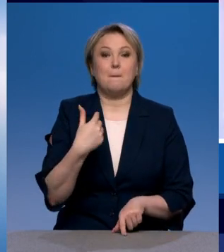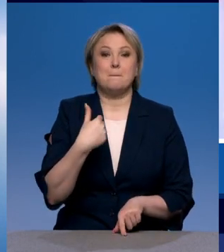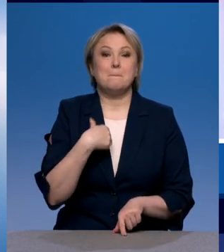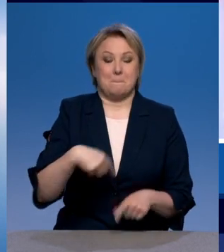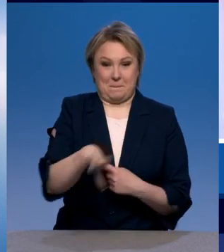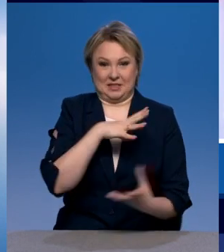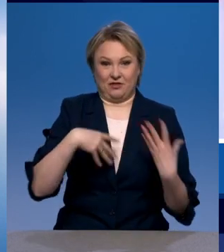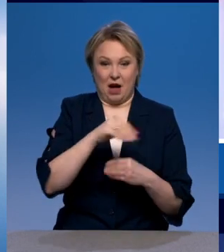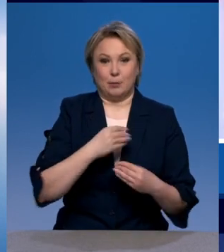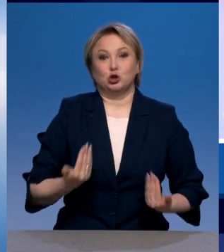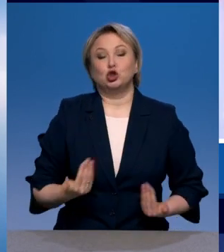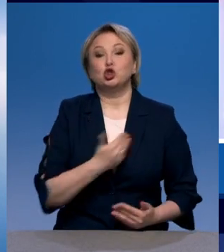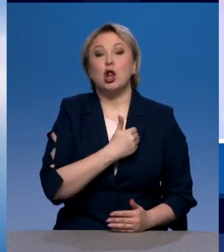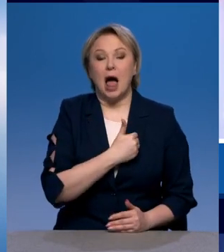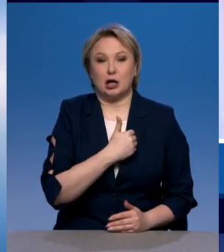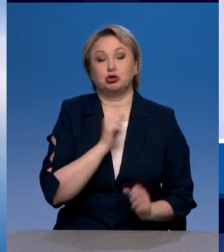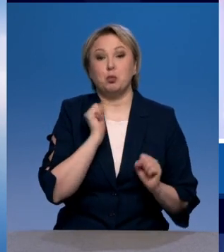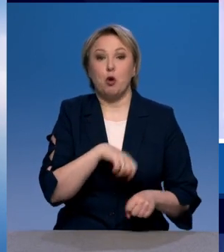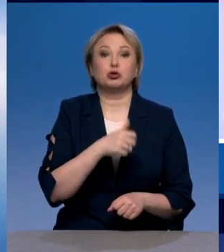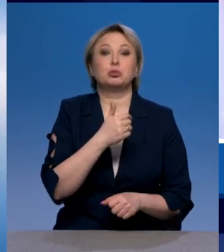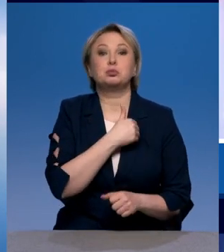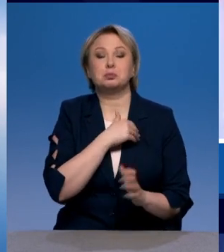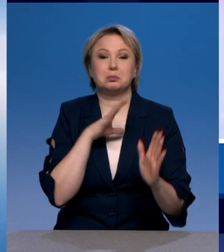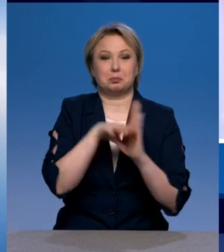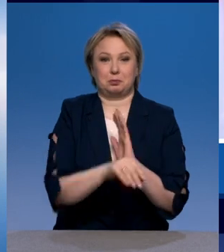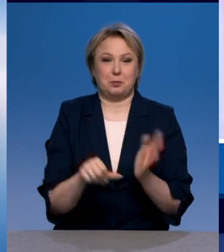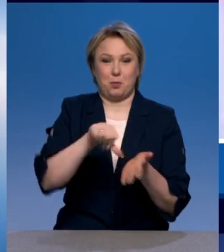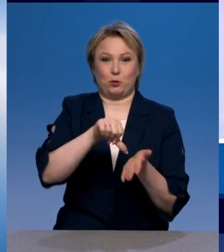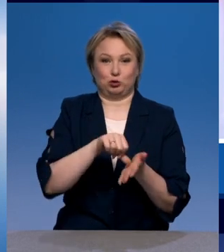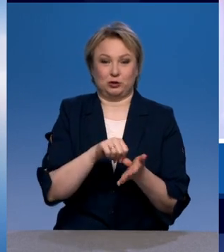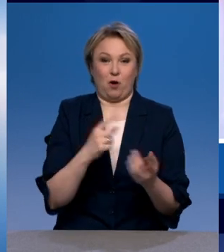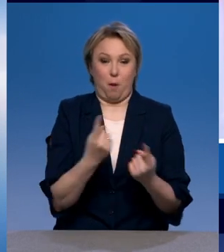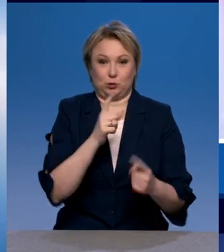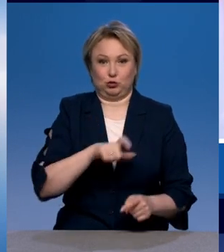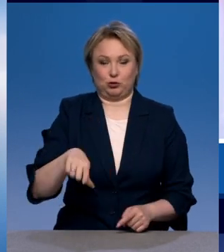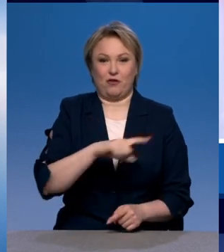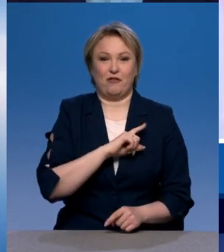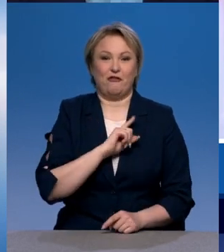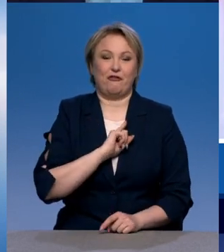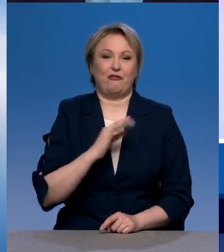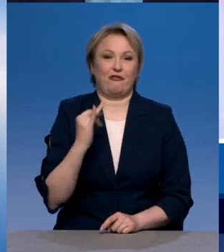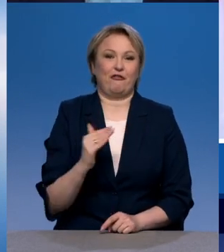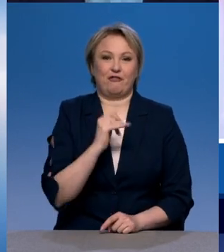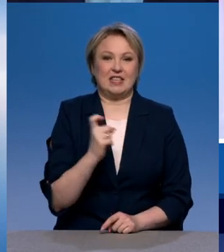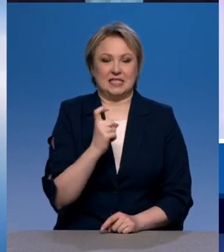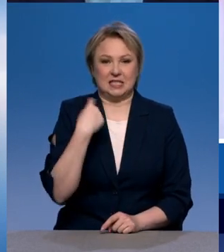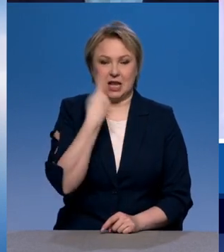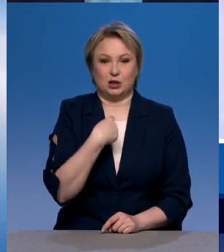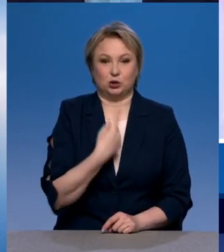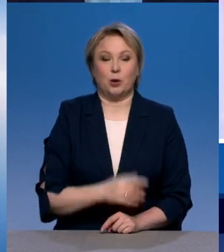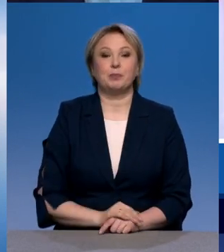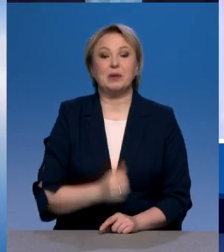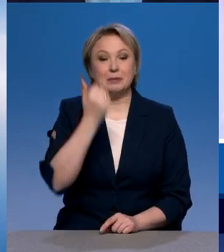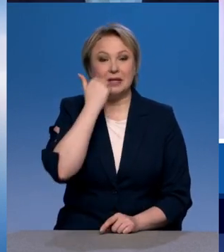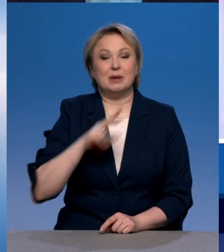смогут в этом эксперименте поучаствовать. Спасибо, Константин. Физические лица. Да, я поняла. Спасибо. Константин Ордов, директор Высшей